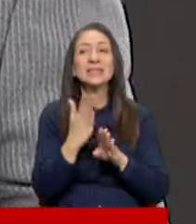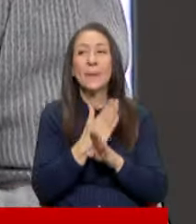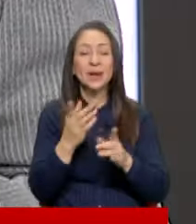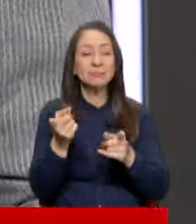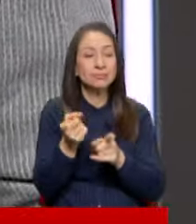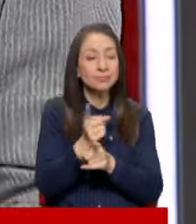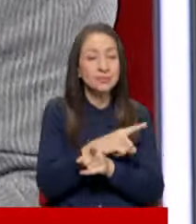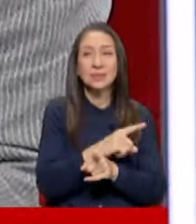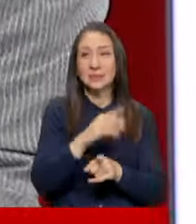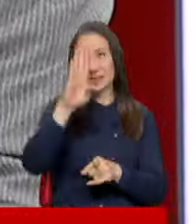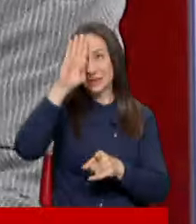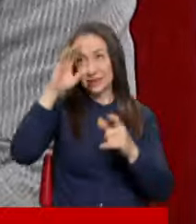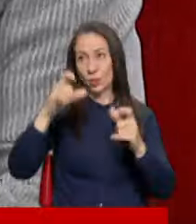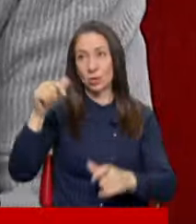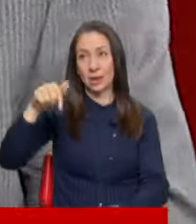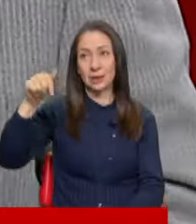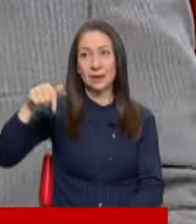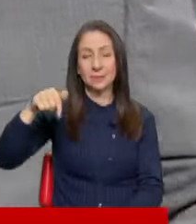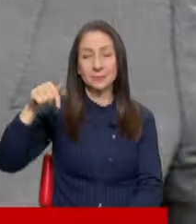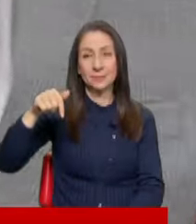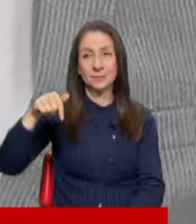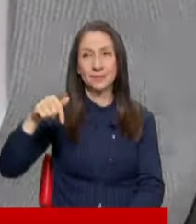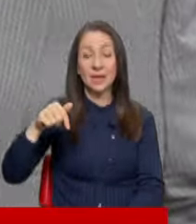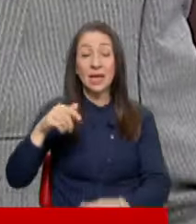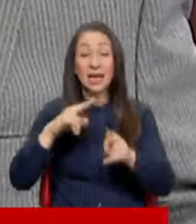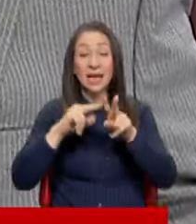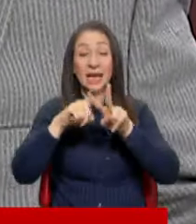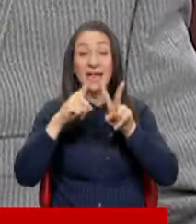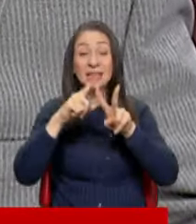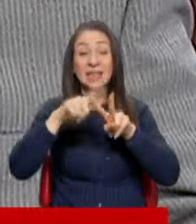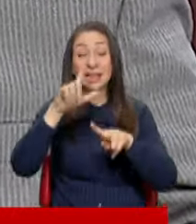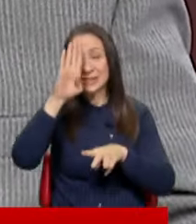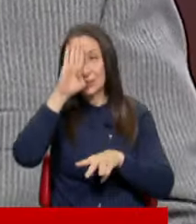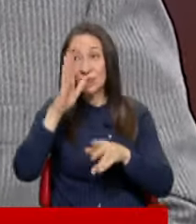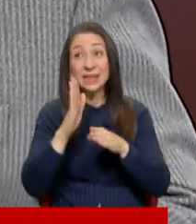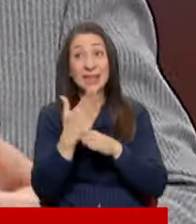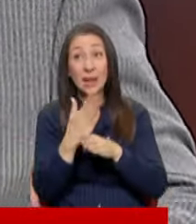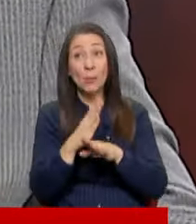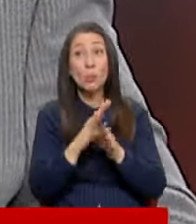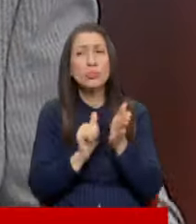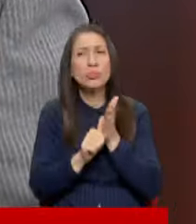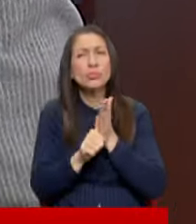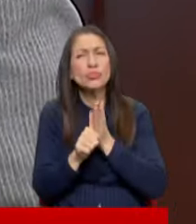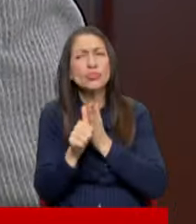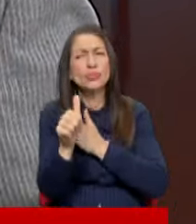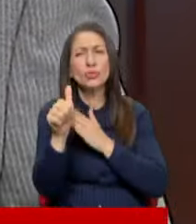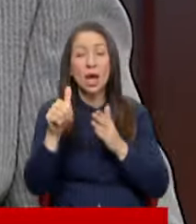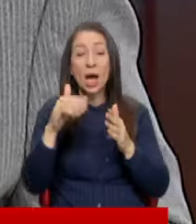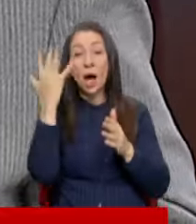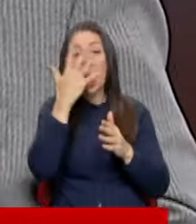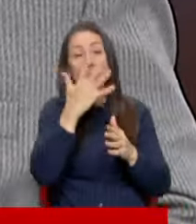dokümanlar mallar emtialar İstanbul'da Kanal İstanbul Niye Çünkü bütün Körfez